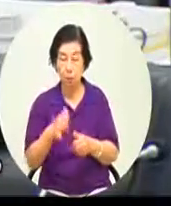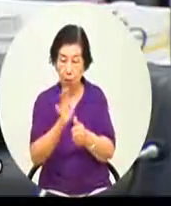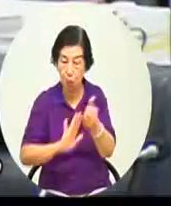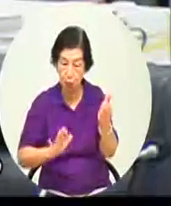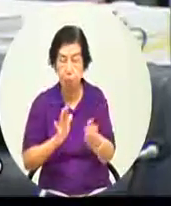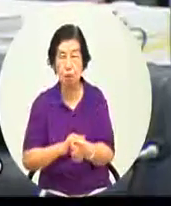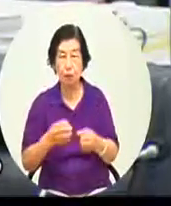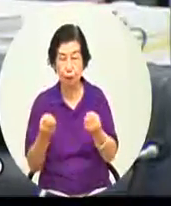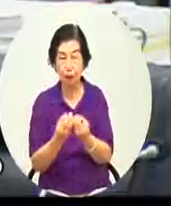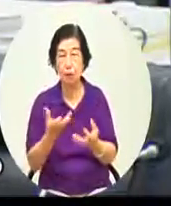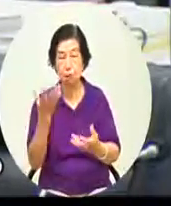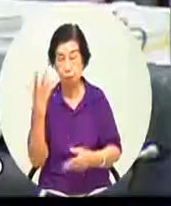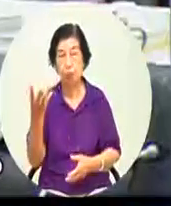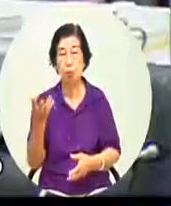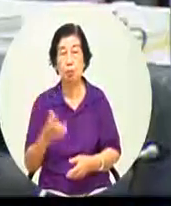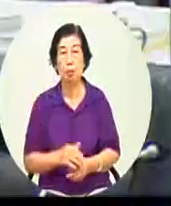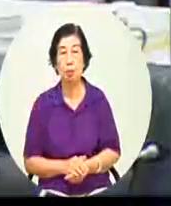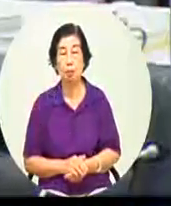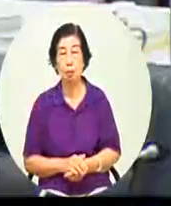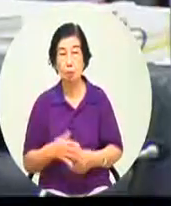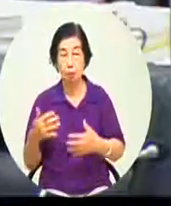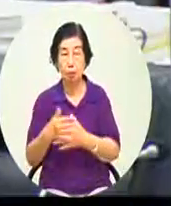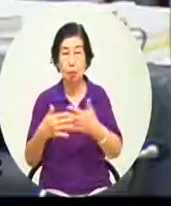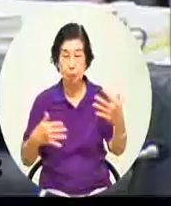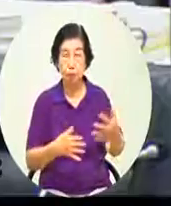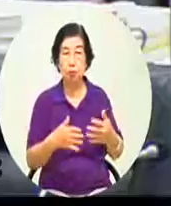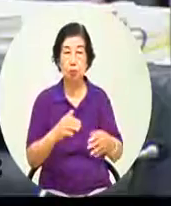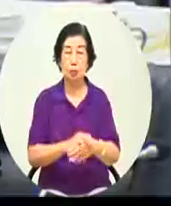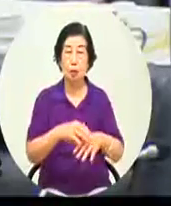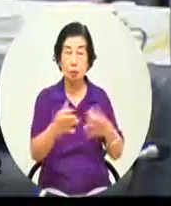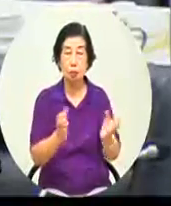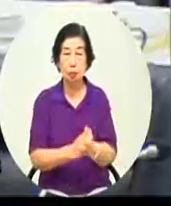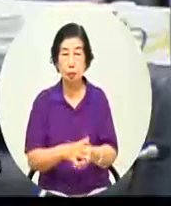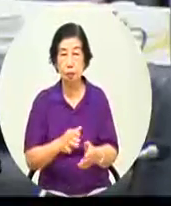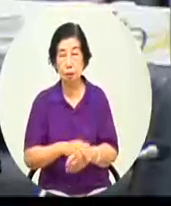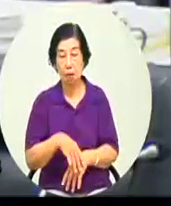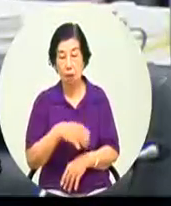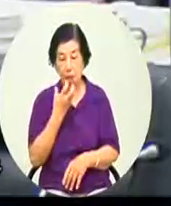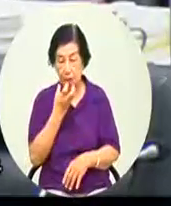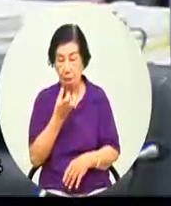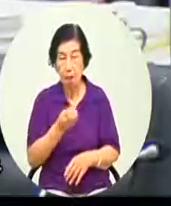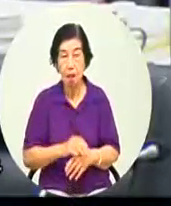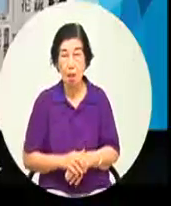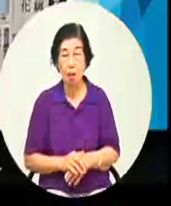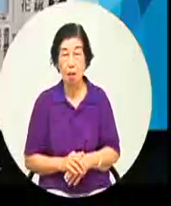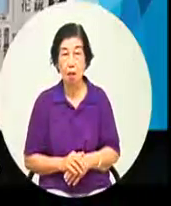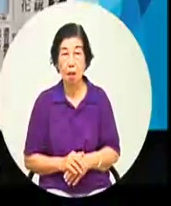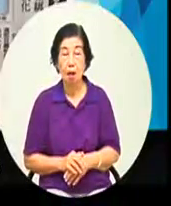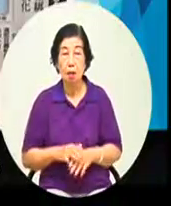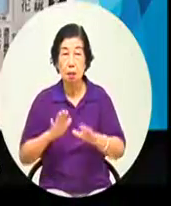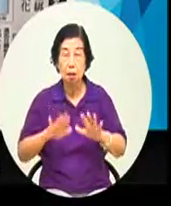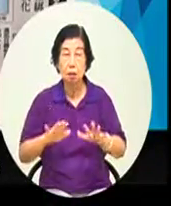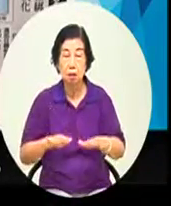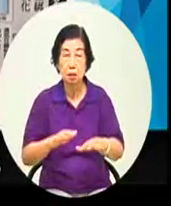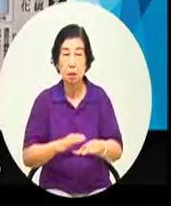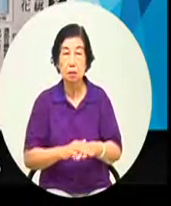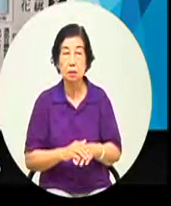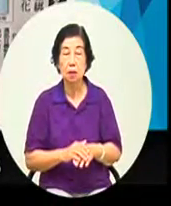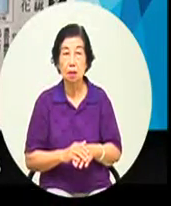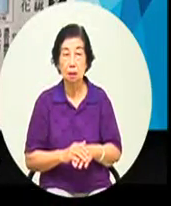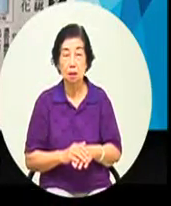啊， 我觉得太好笑了，今天我们没有有效积极的方